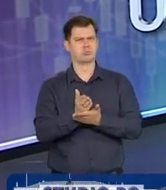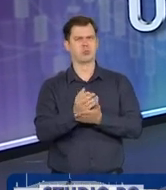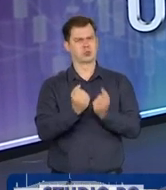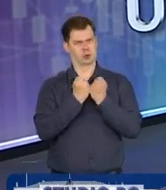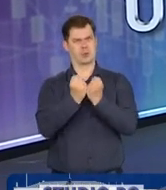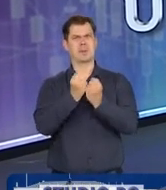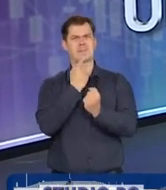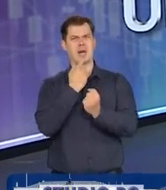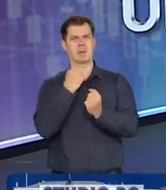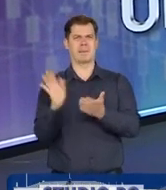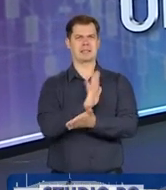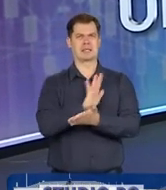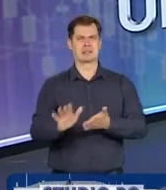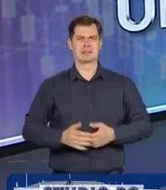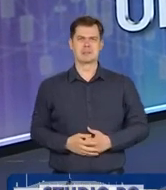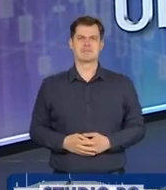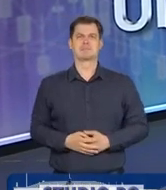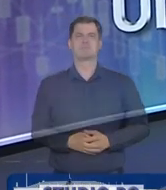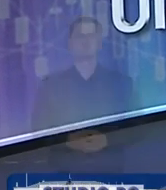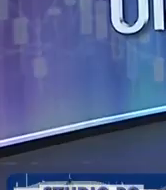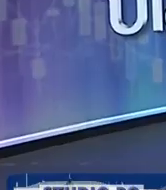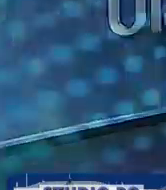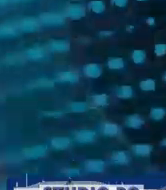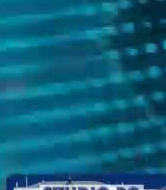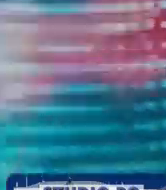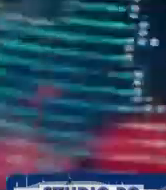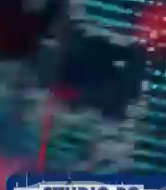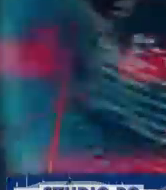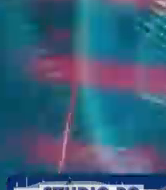najdrobniejszy biznes cześć